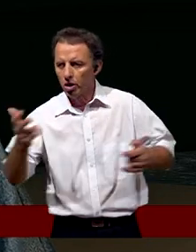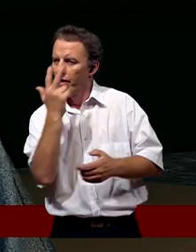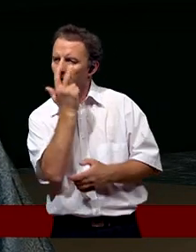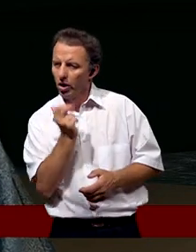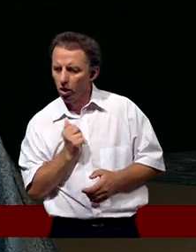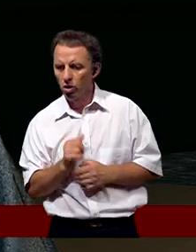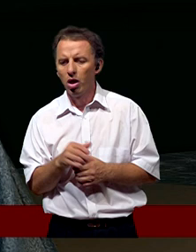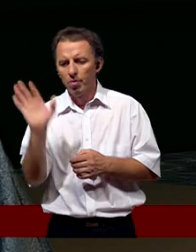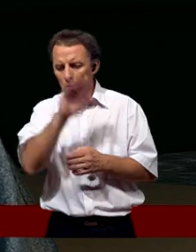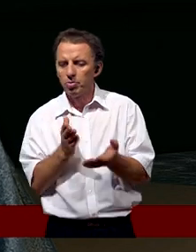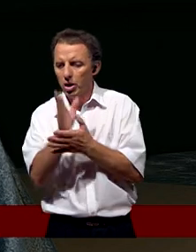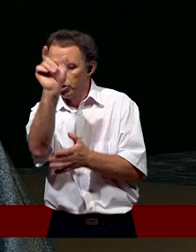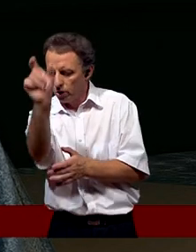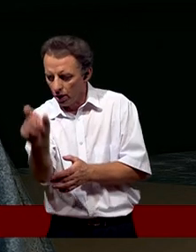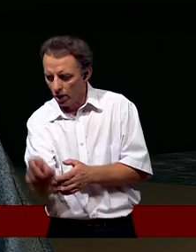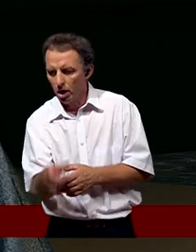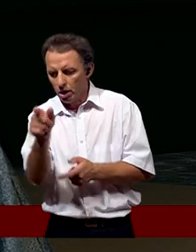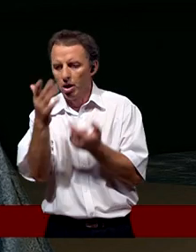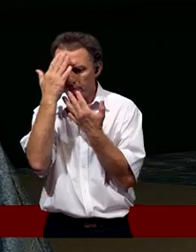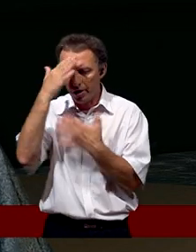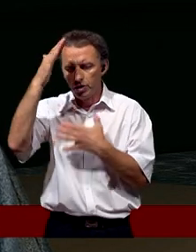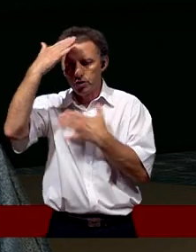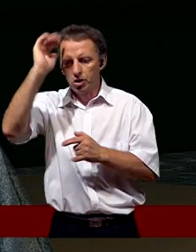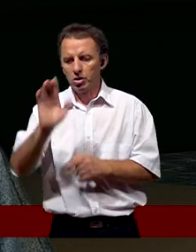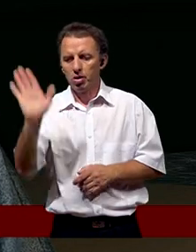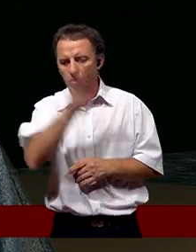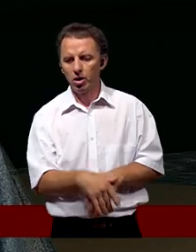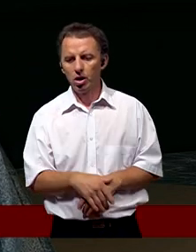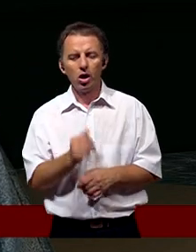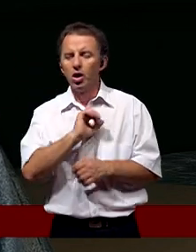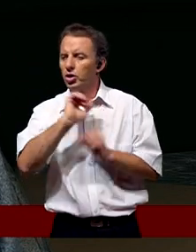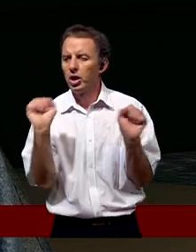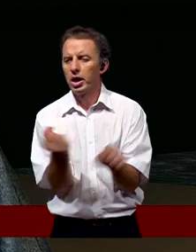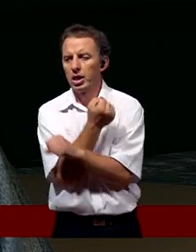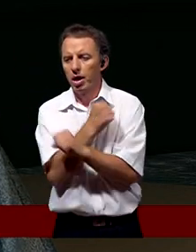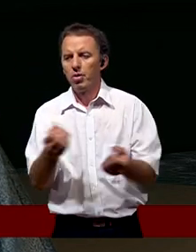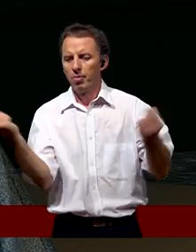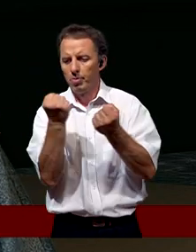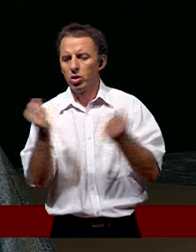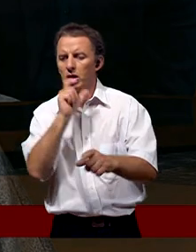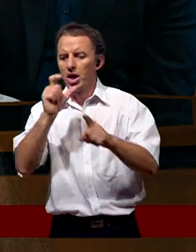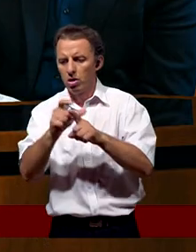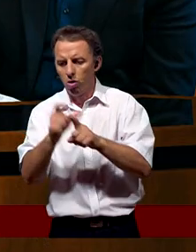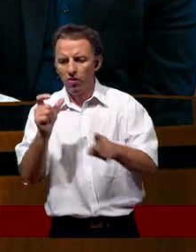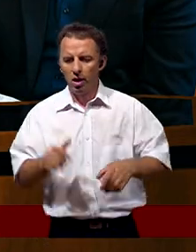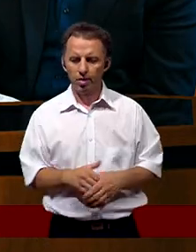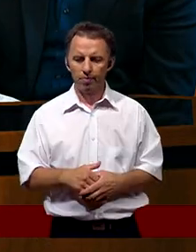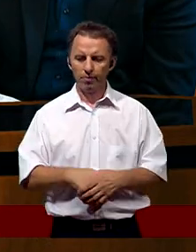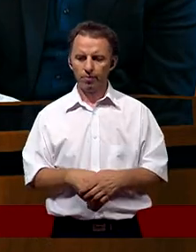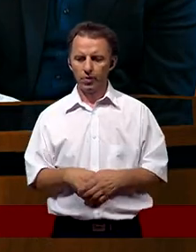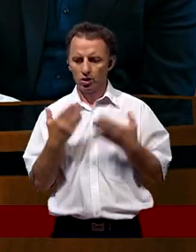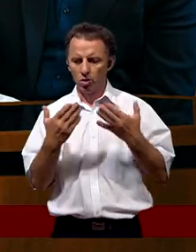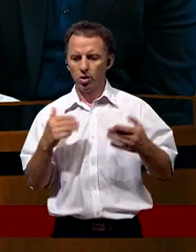się zrażają do Boga przez ciebie, to jeszcze bezcześcisz Boga. To są niesamowicie mocne słowa.